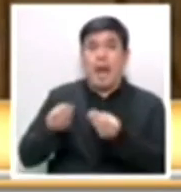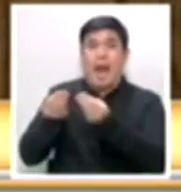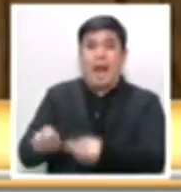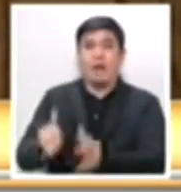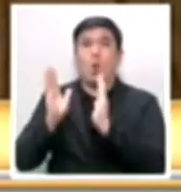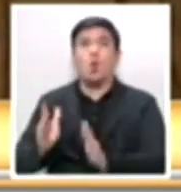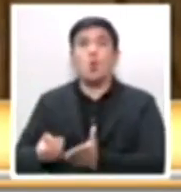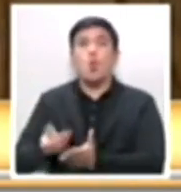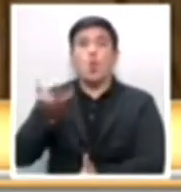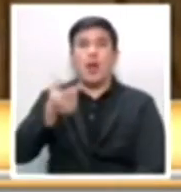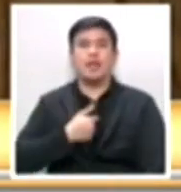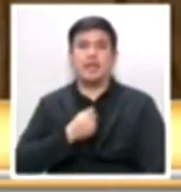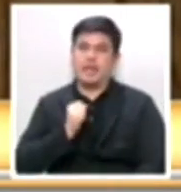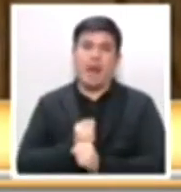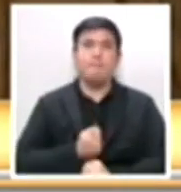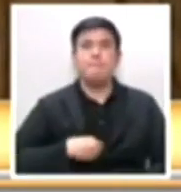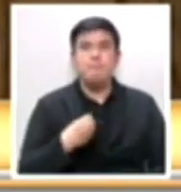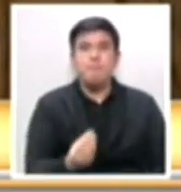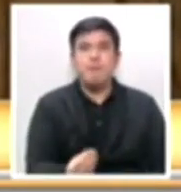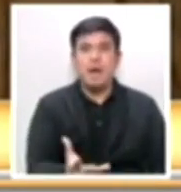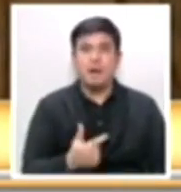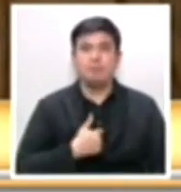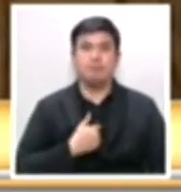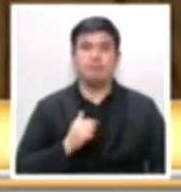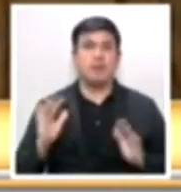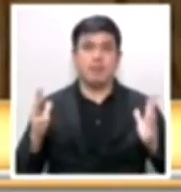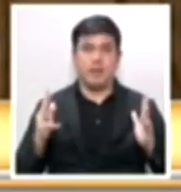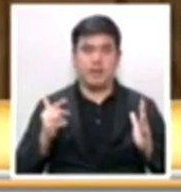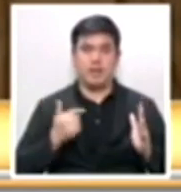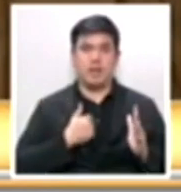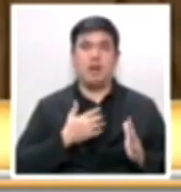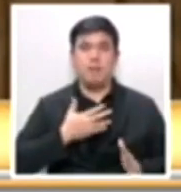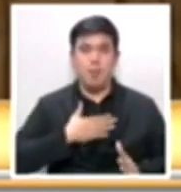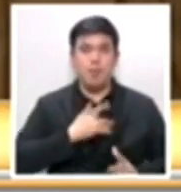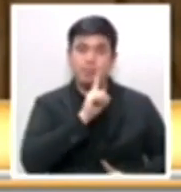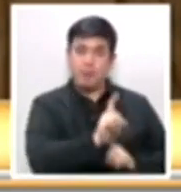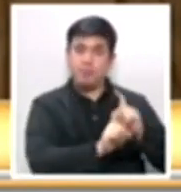กับผมขอรับว่าไม่มีการดำเนินการเช่นนั้นเจ้าหน้าที่ผมก็